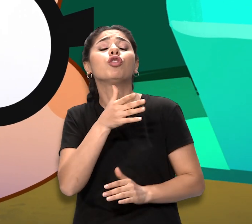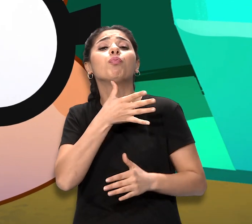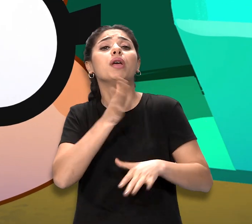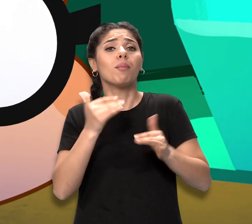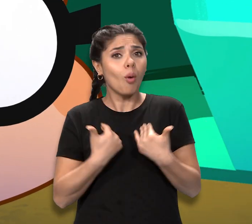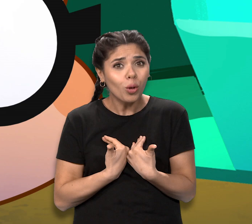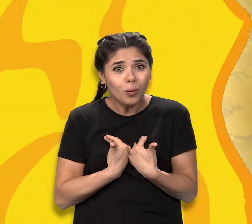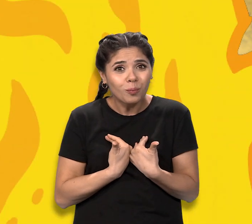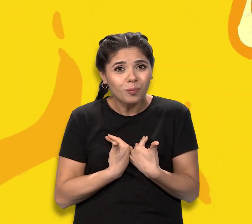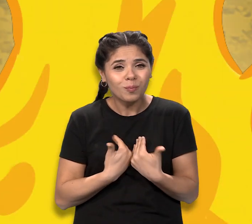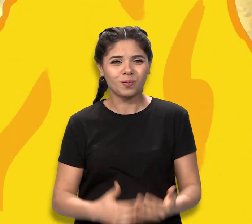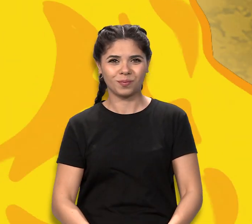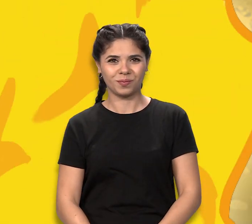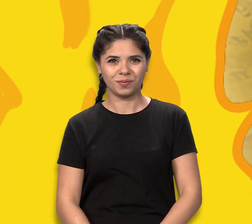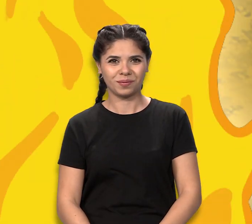hiç bilmiyordum.